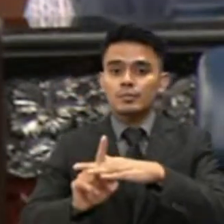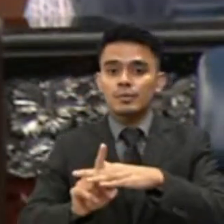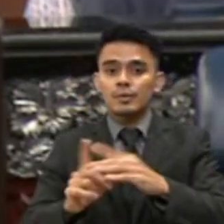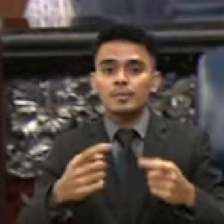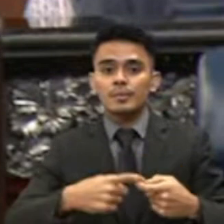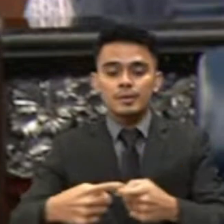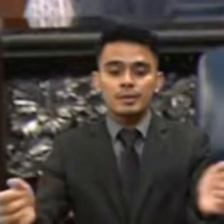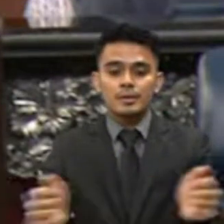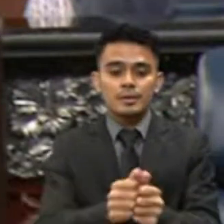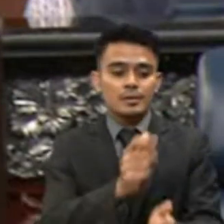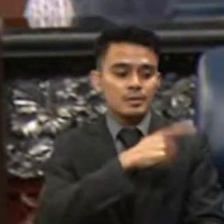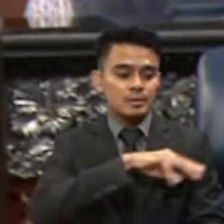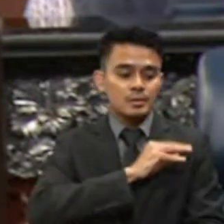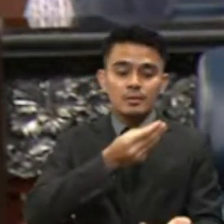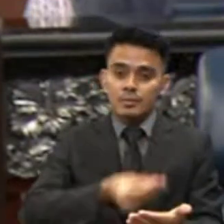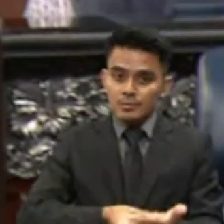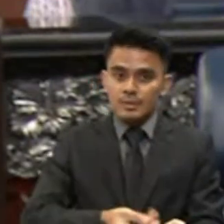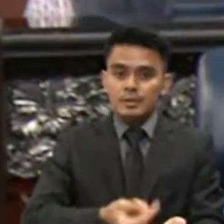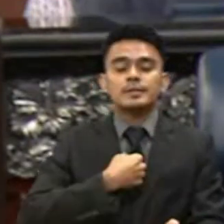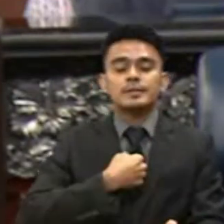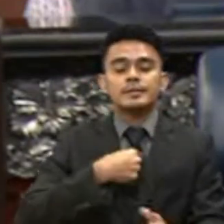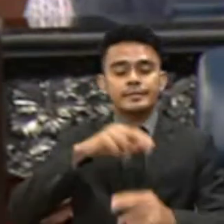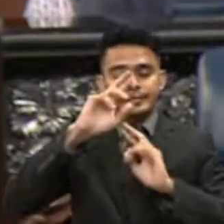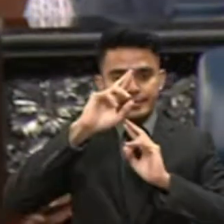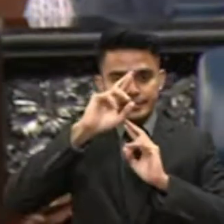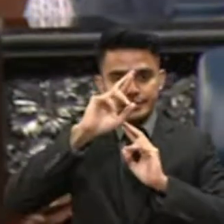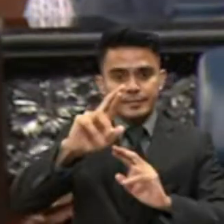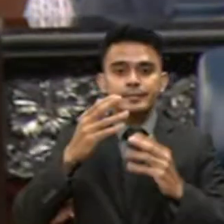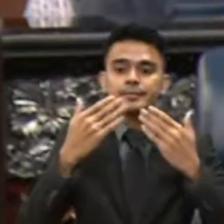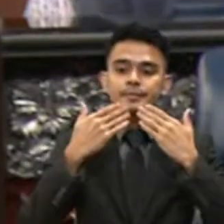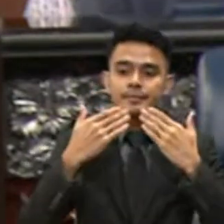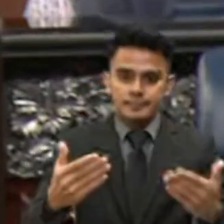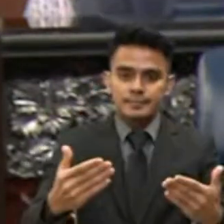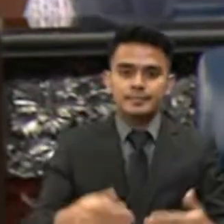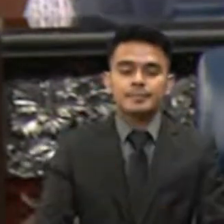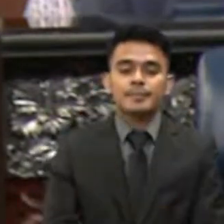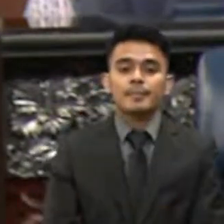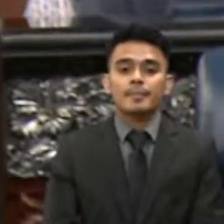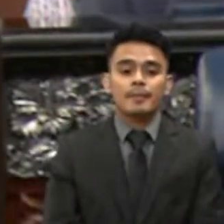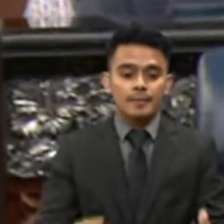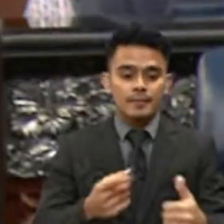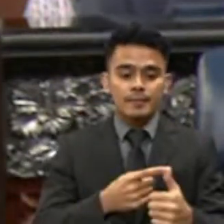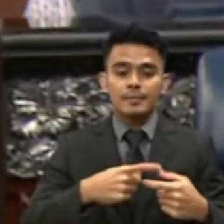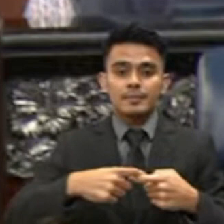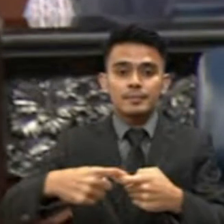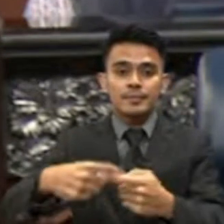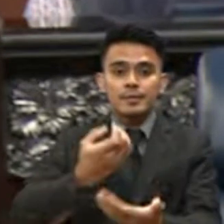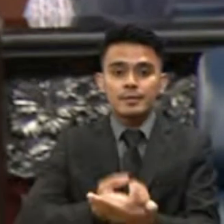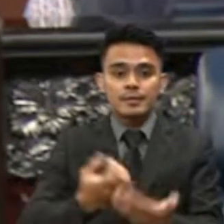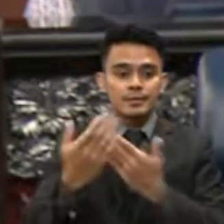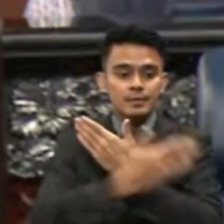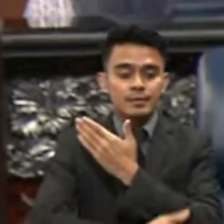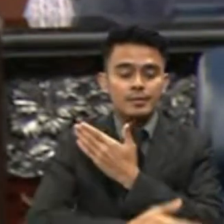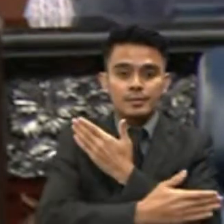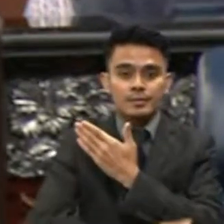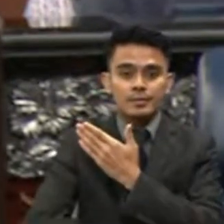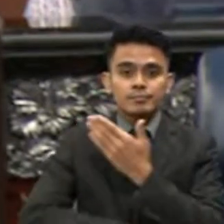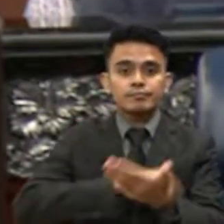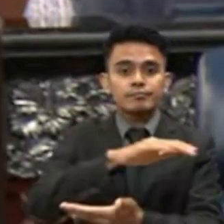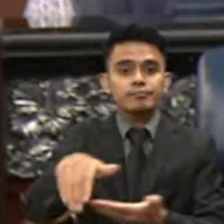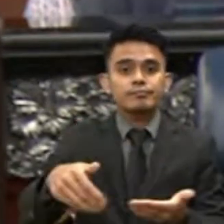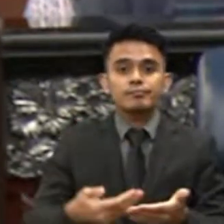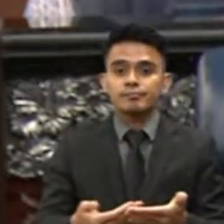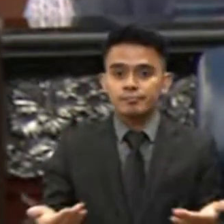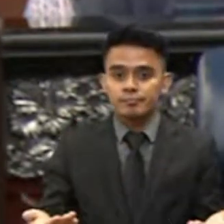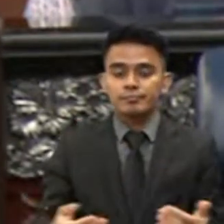berkaitan kementerian keuangan amatlah dihargai pertama mengenai ekonomi negara secara keseluruhan